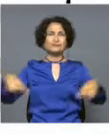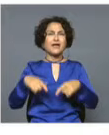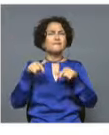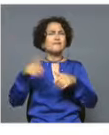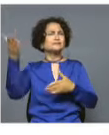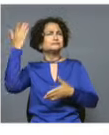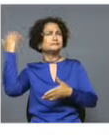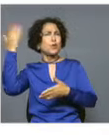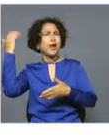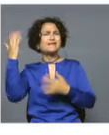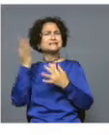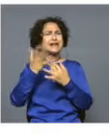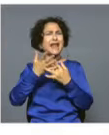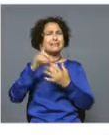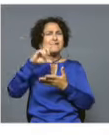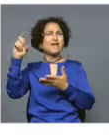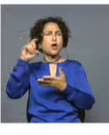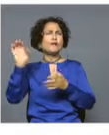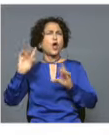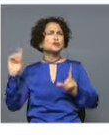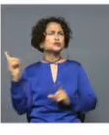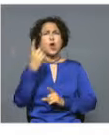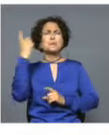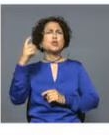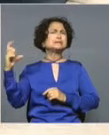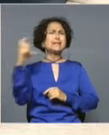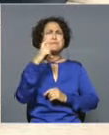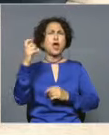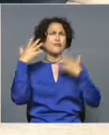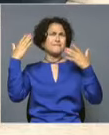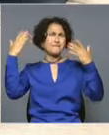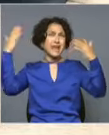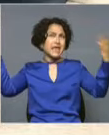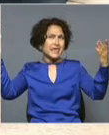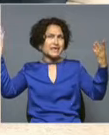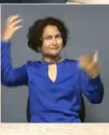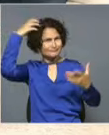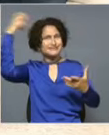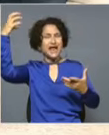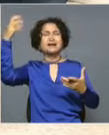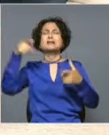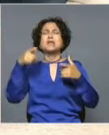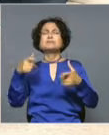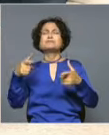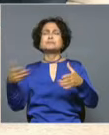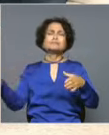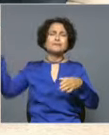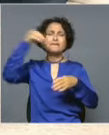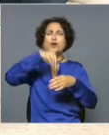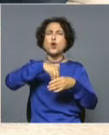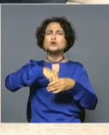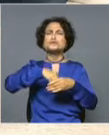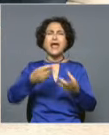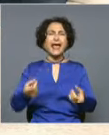момент, особено с политиката на Симеон Велики, тя неминуемо ще включва все повече гръцко население